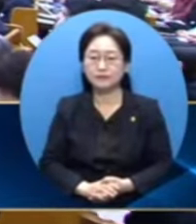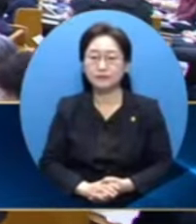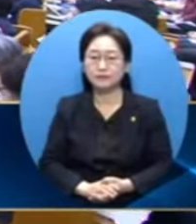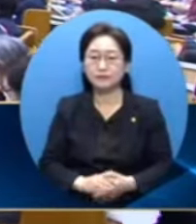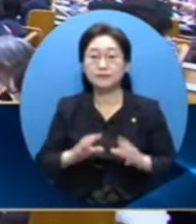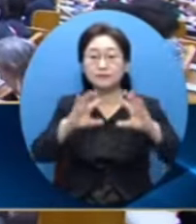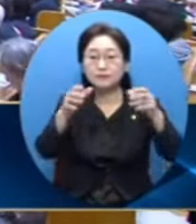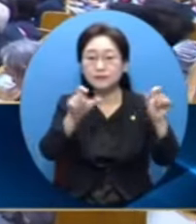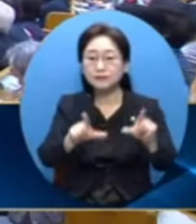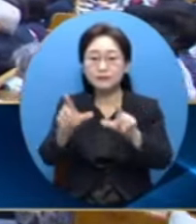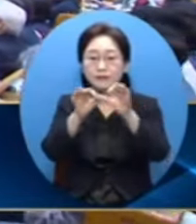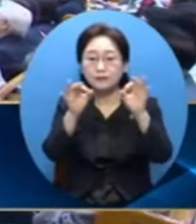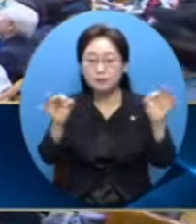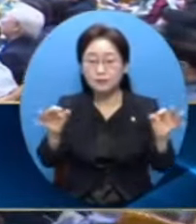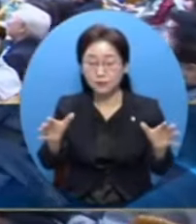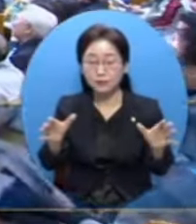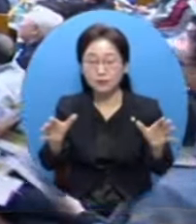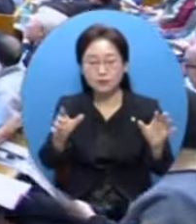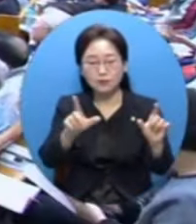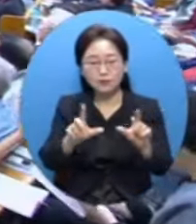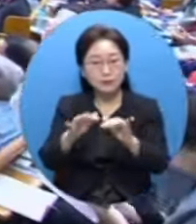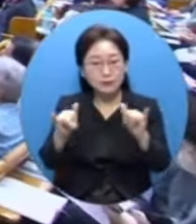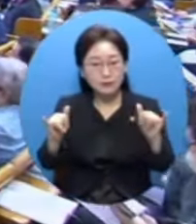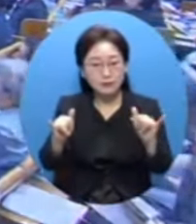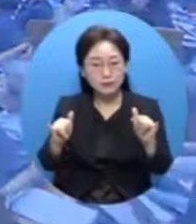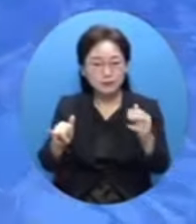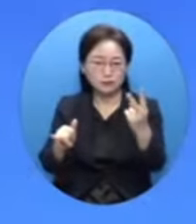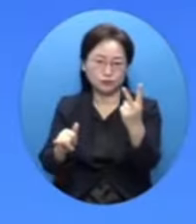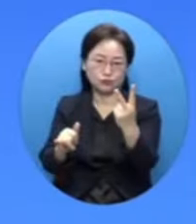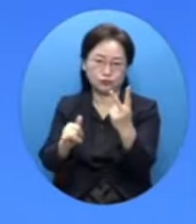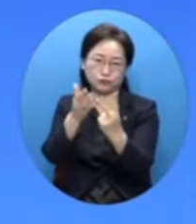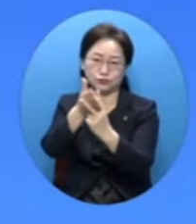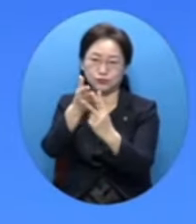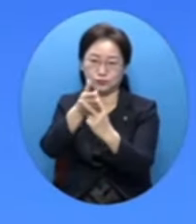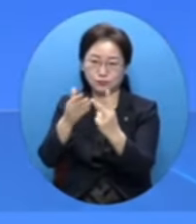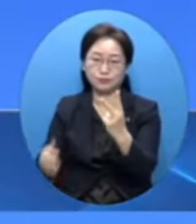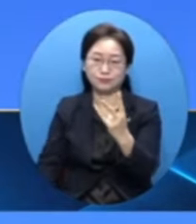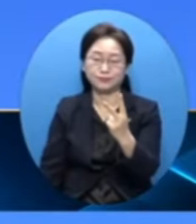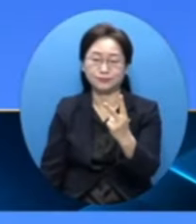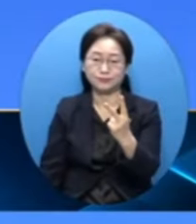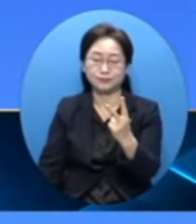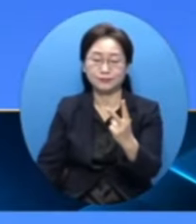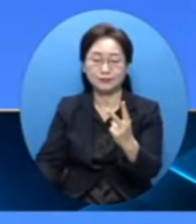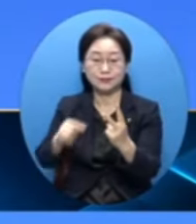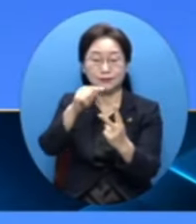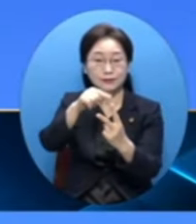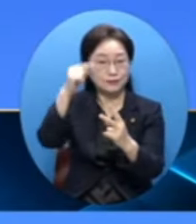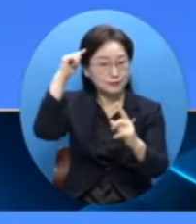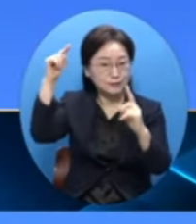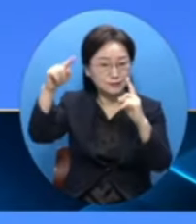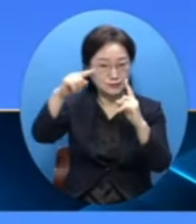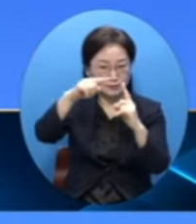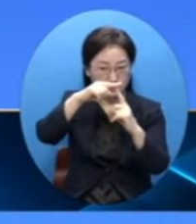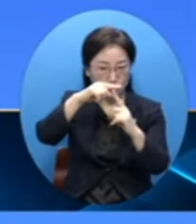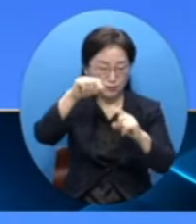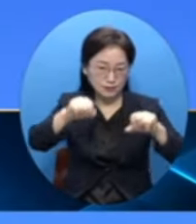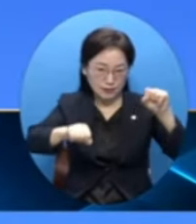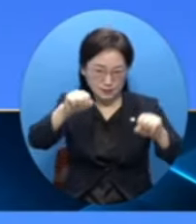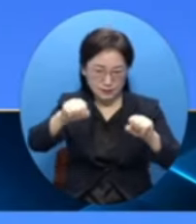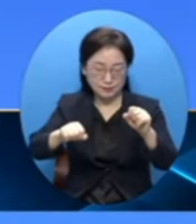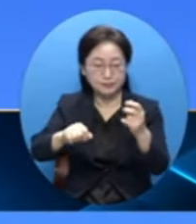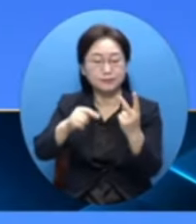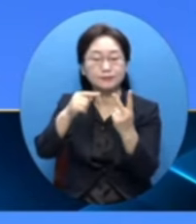이 세상을 살아가는 사람들을 크게 두 종류로 나눌 수가 있습니다. 긍정적인 자세로 살아가는 사람하고